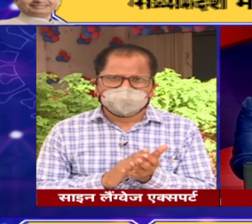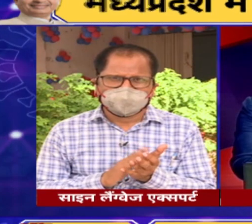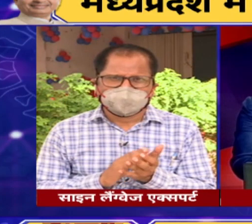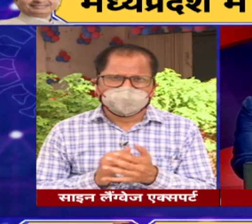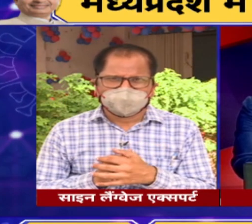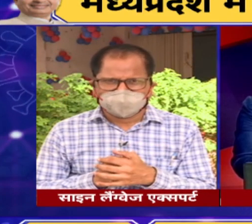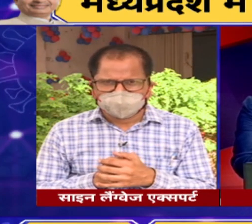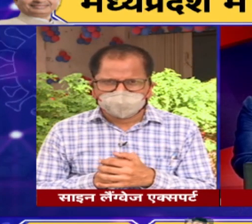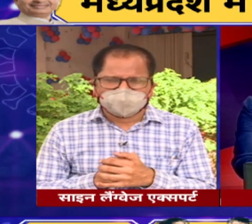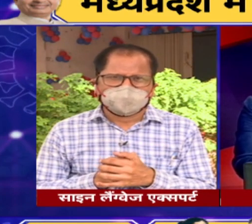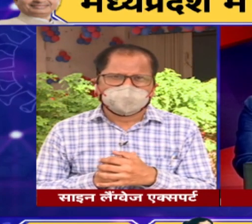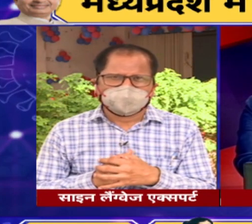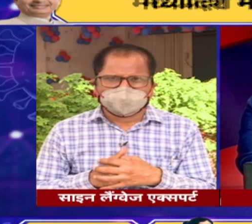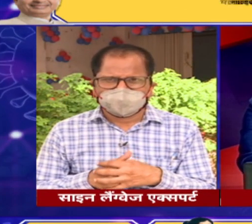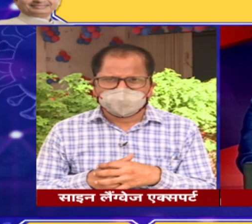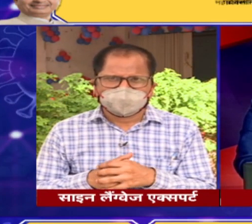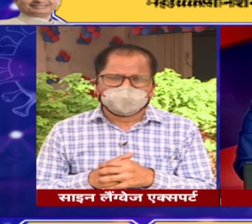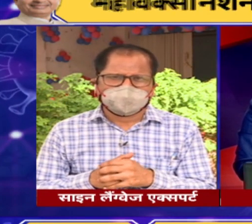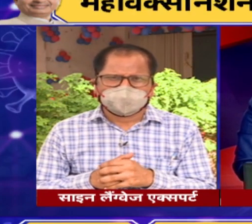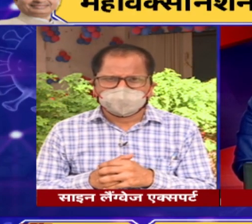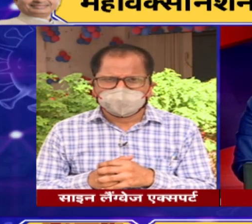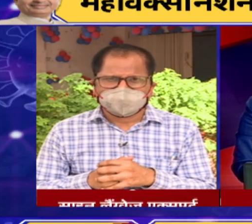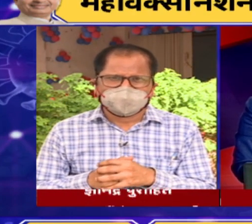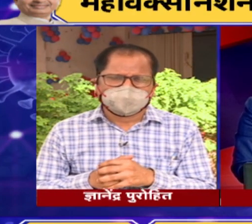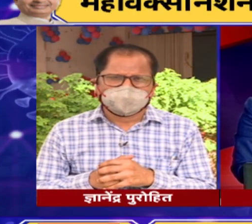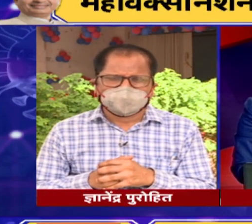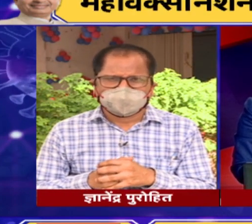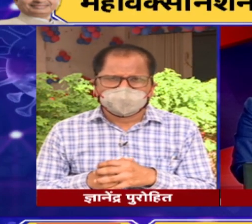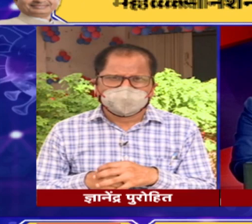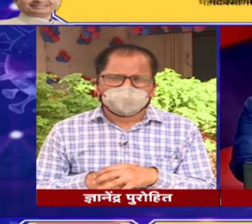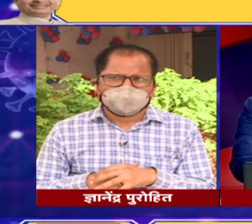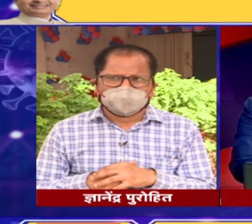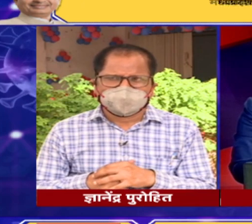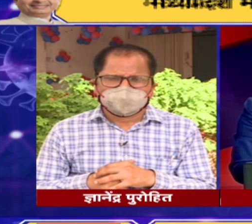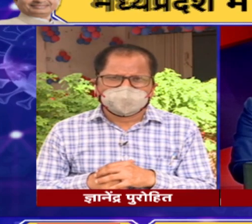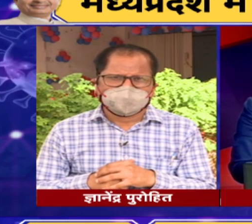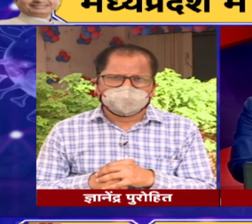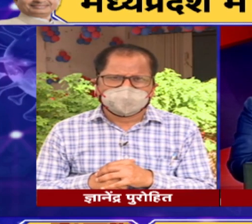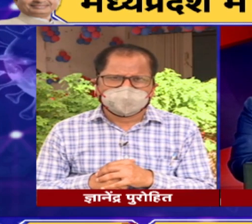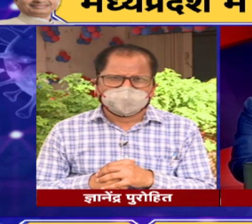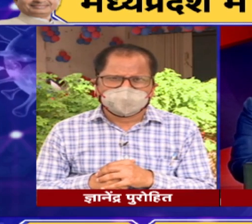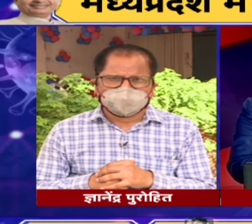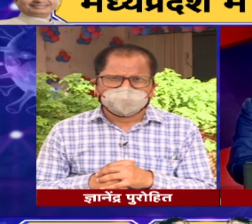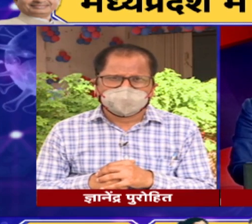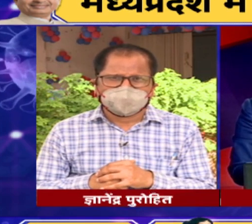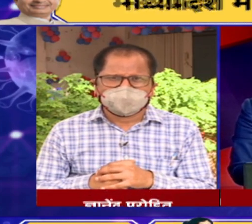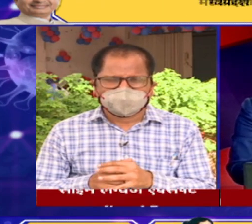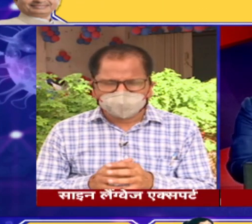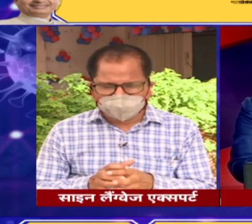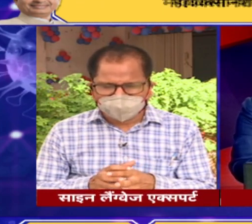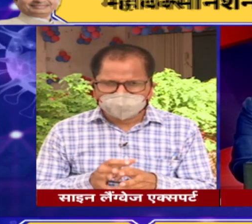पूछना चाह रहा था सर, एक निवेदन आपका है कि हमारे साथ ज्ञानेंद्र पुरोहित जी जुड़े हुए इंदौर से, साइन लैंग्वेज एक्सपर्ट है, कई मूक बधिर बच्चे